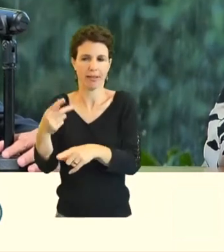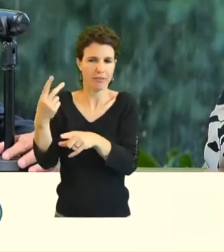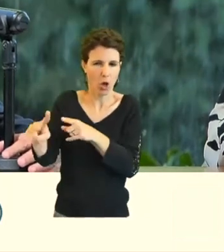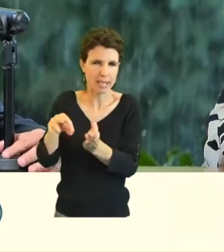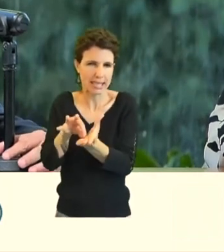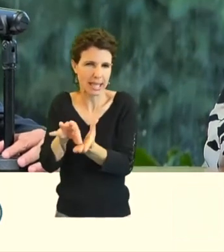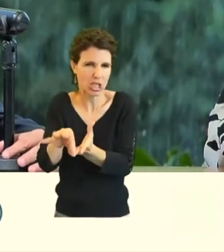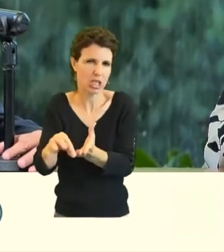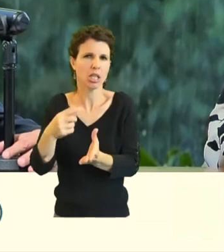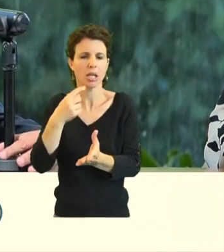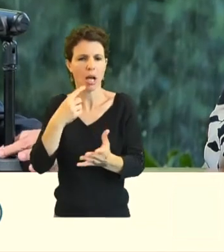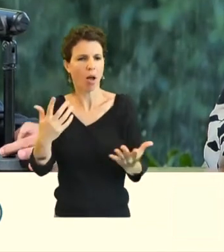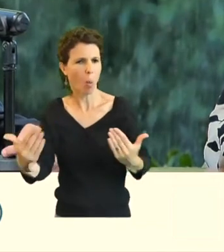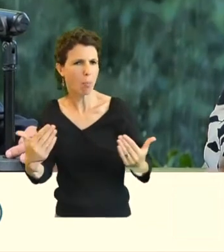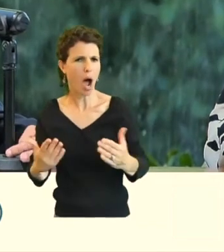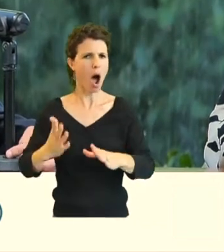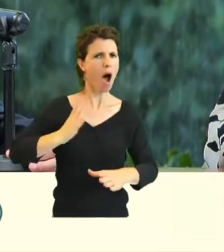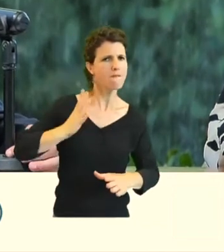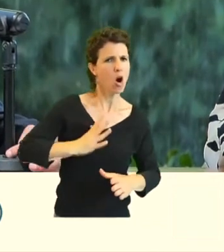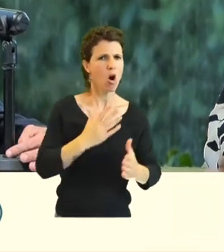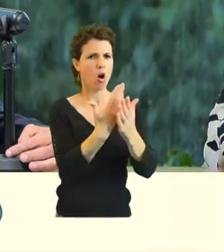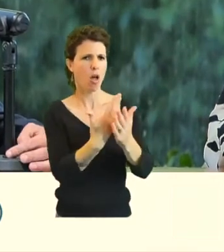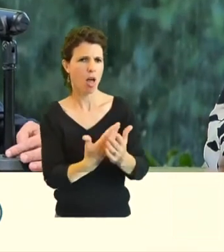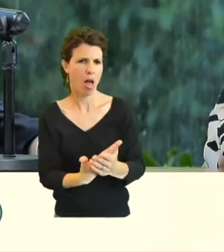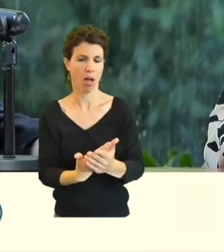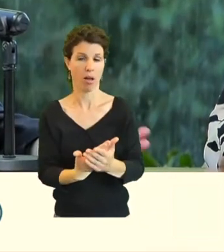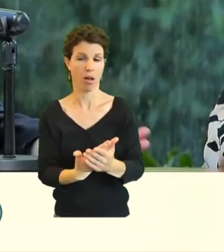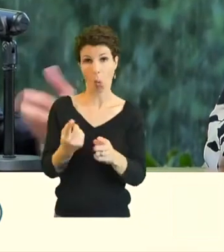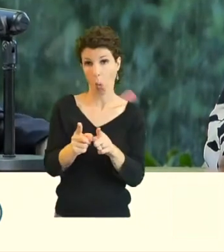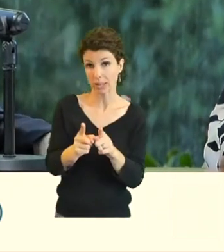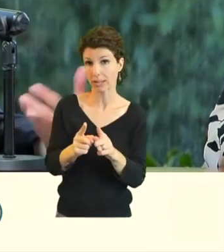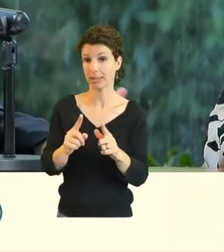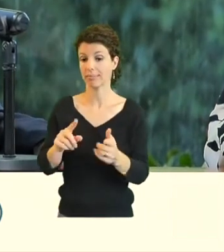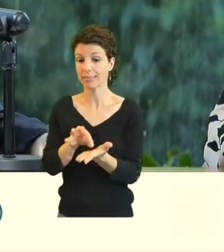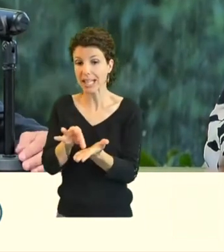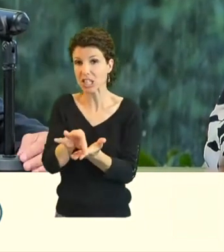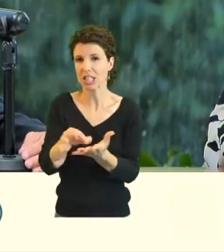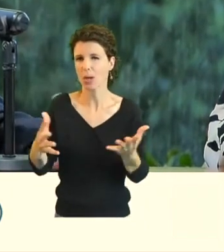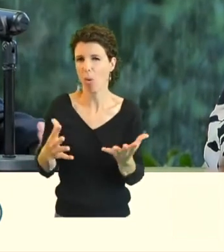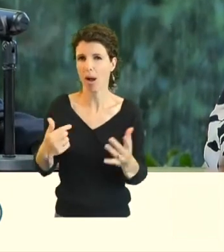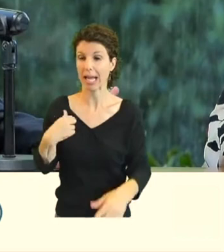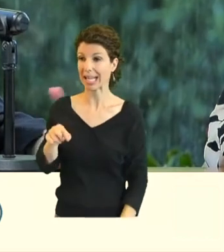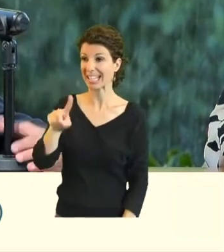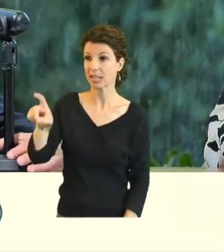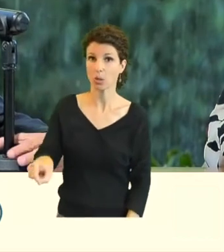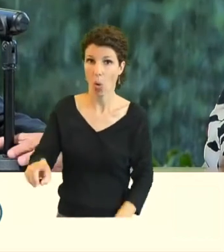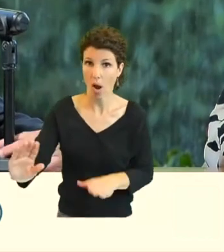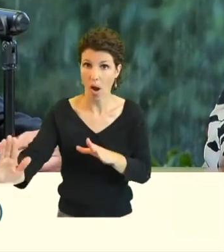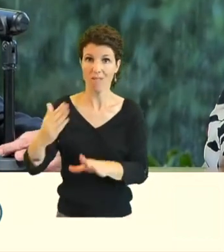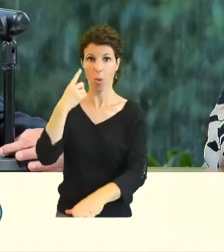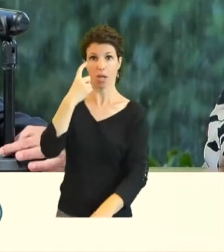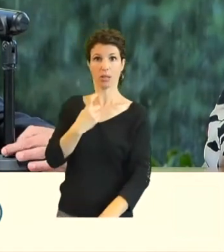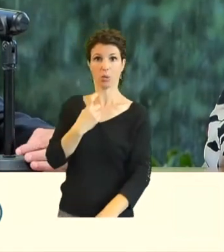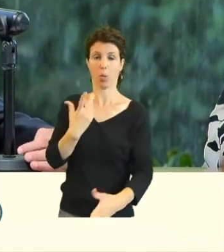sais bien que votre tactique, en l'espèce, c'est de poser des questions aux questions qu'on vous pose, comme ça vous ne répondez pas à la question. C'est très classique